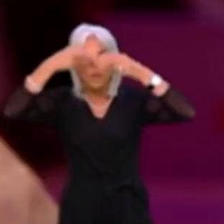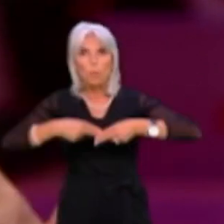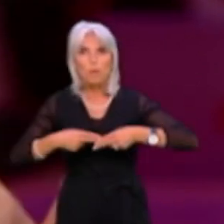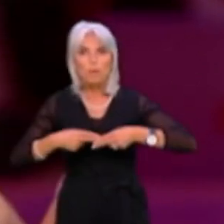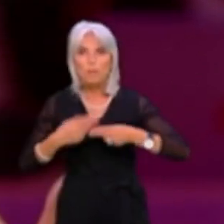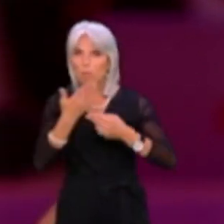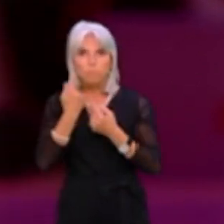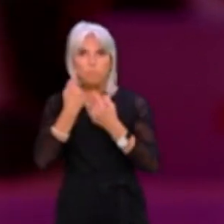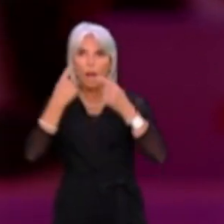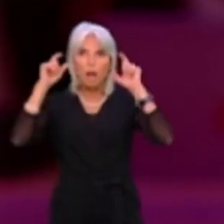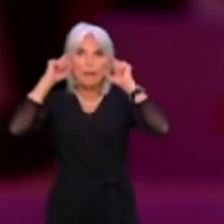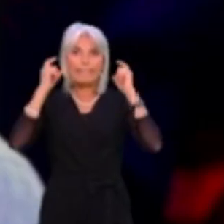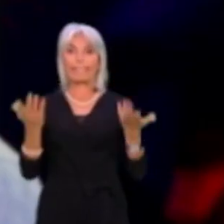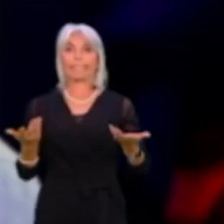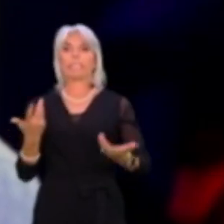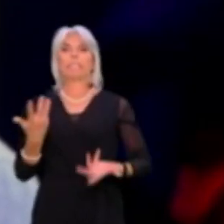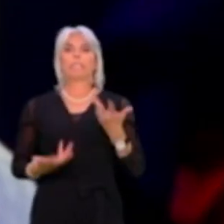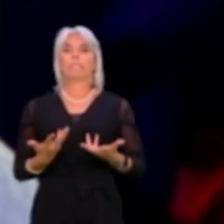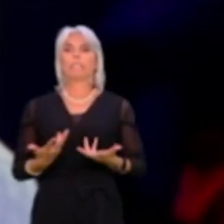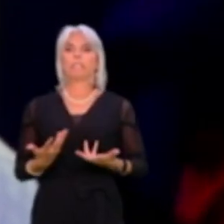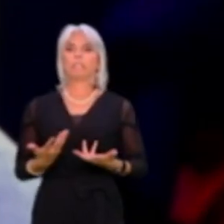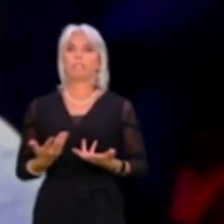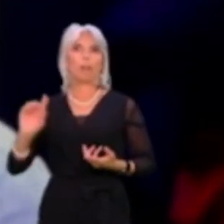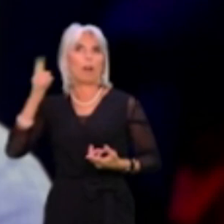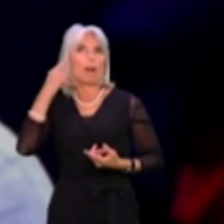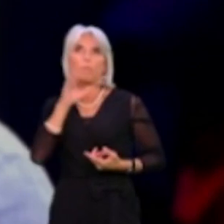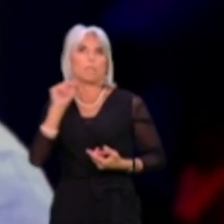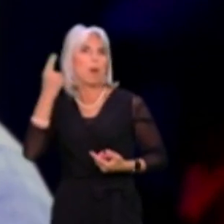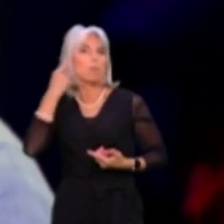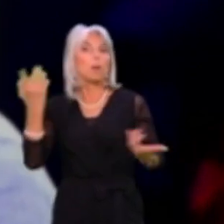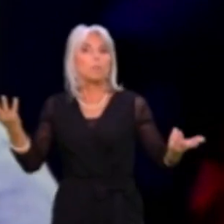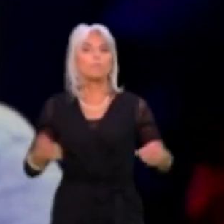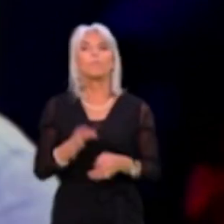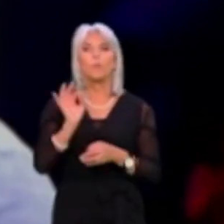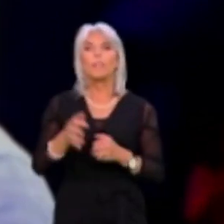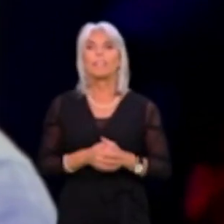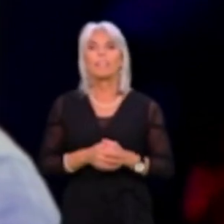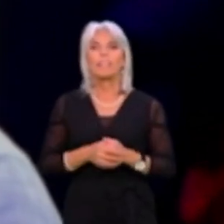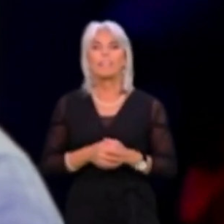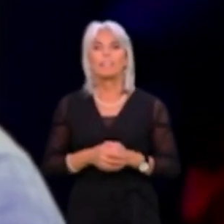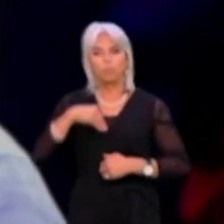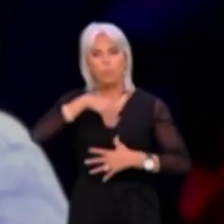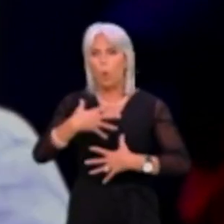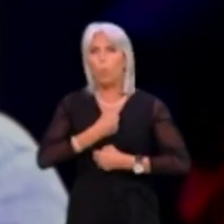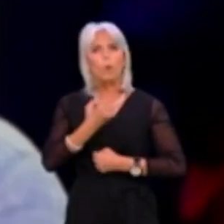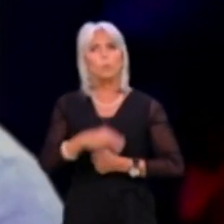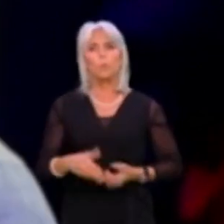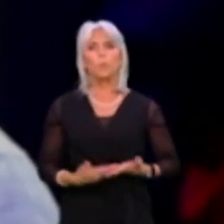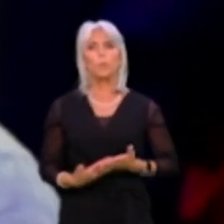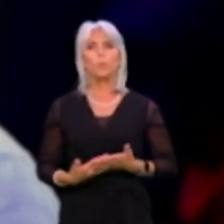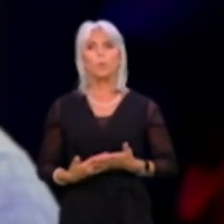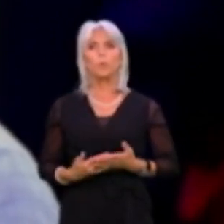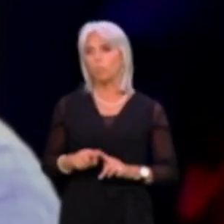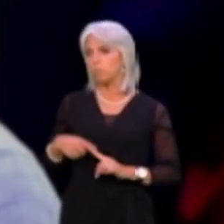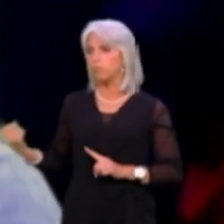tu n'as pas tes appareils, tu ne vas forcément pas l'entendre? Oui, ça m'angoisse pas, mais de toute façon, j'ai des colocs qui sont